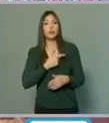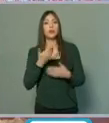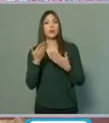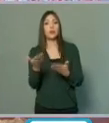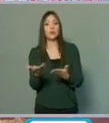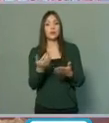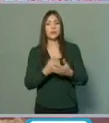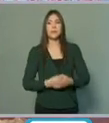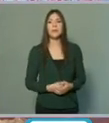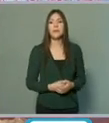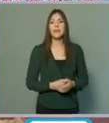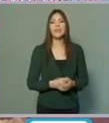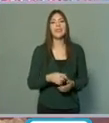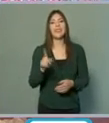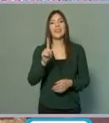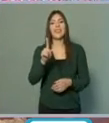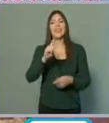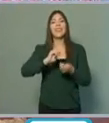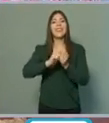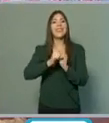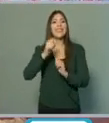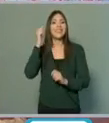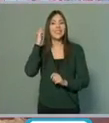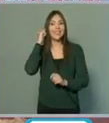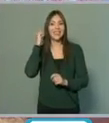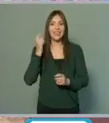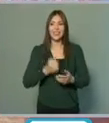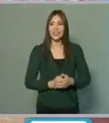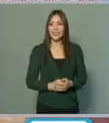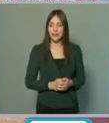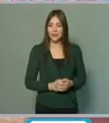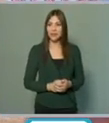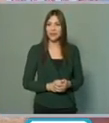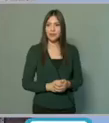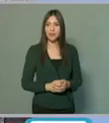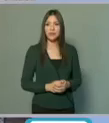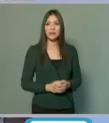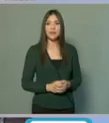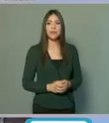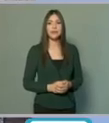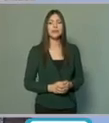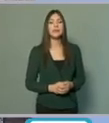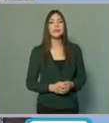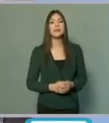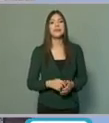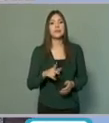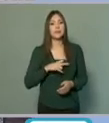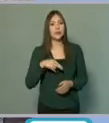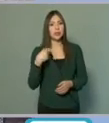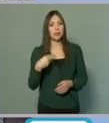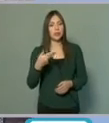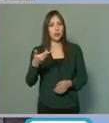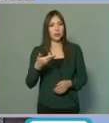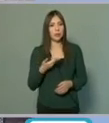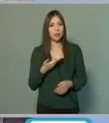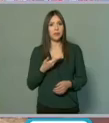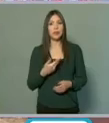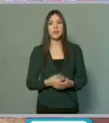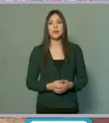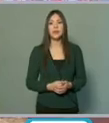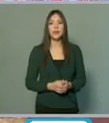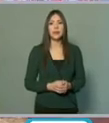Trae va! chícharo. Ah. Хорошо. Sí. Меня зовут Екатерина. Как тебя зовут? Minia